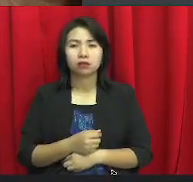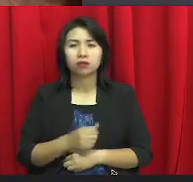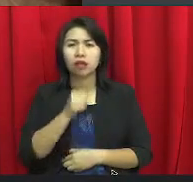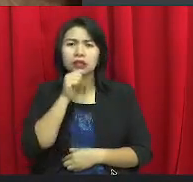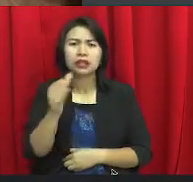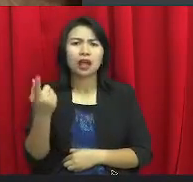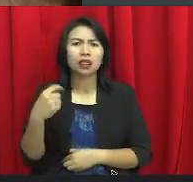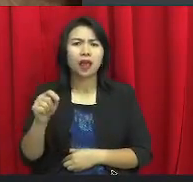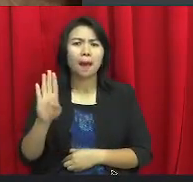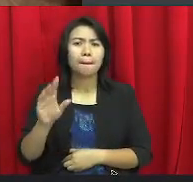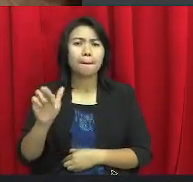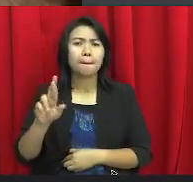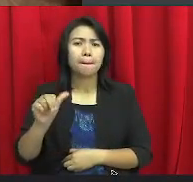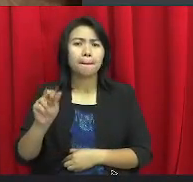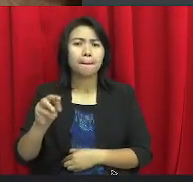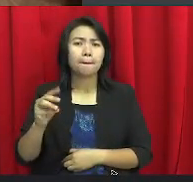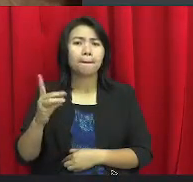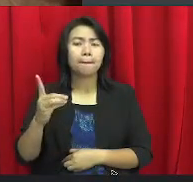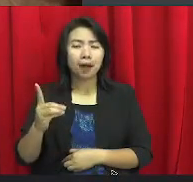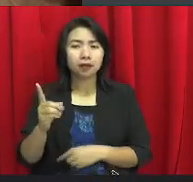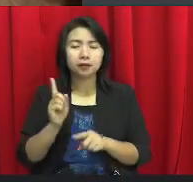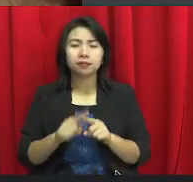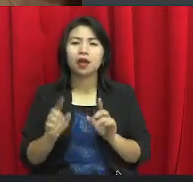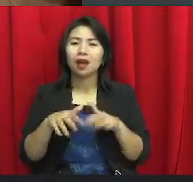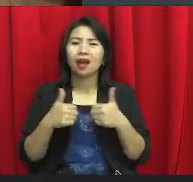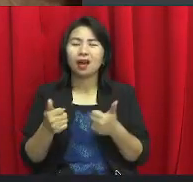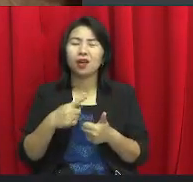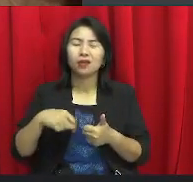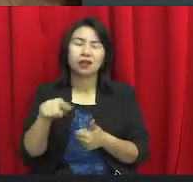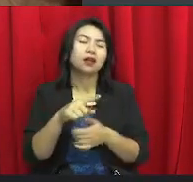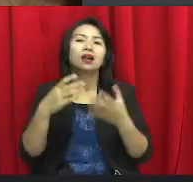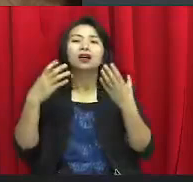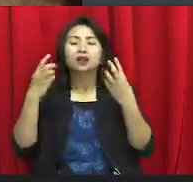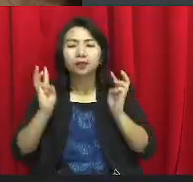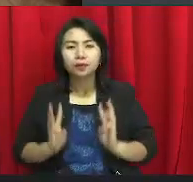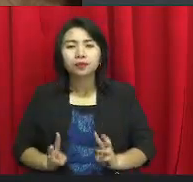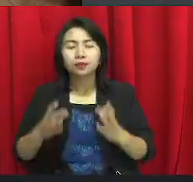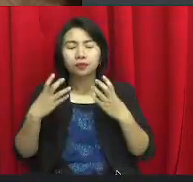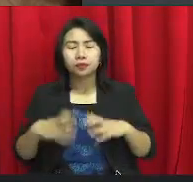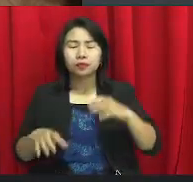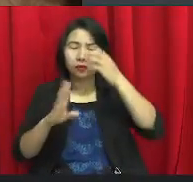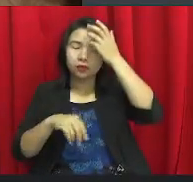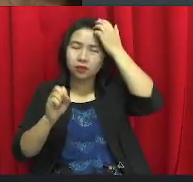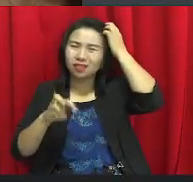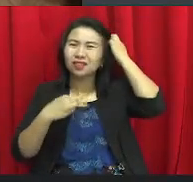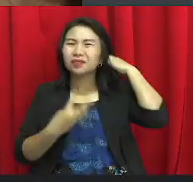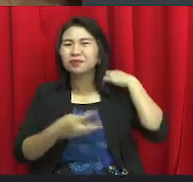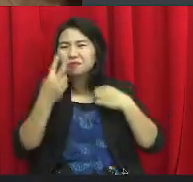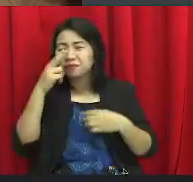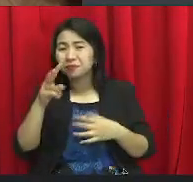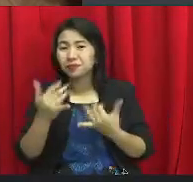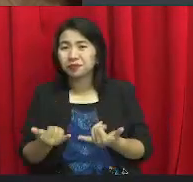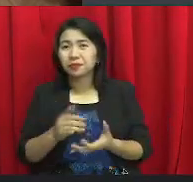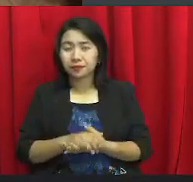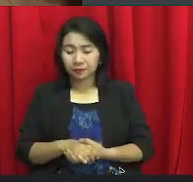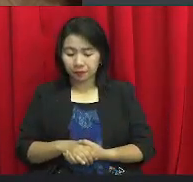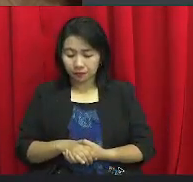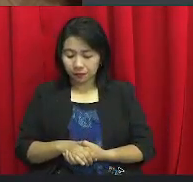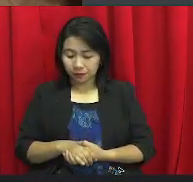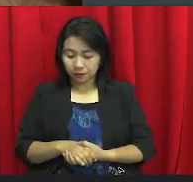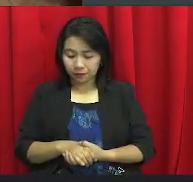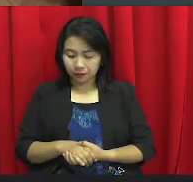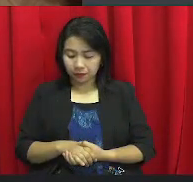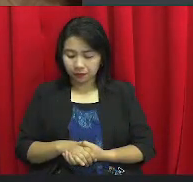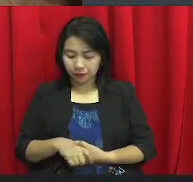ating damit, kundi paano tayo manamit. Okay? So dyan lang po, makikilala lang po tayo dito sa atin sa mission